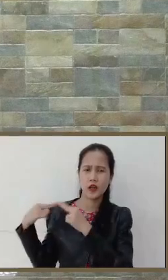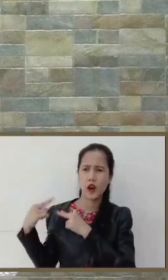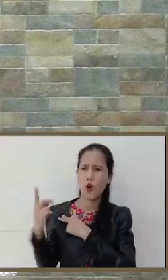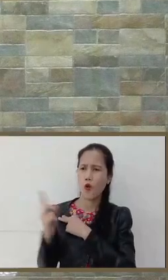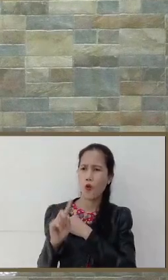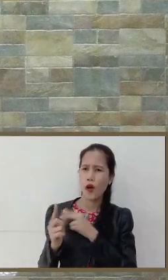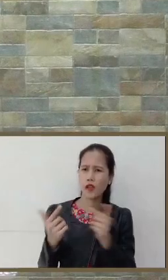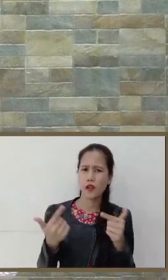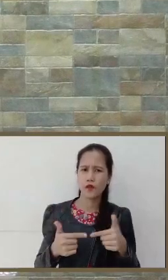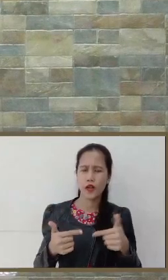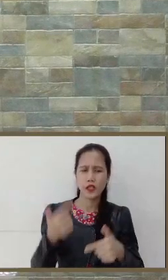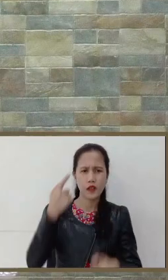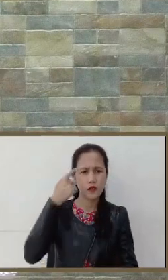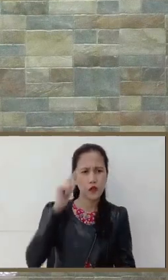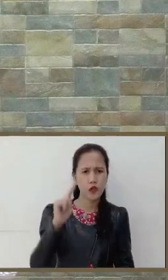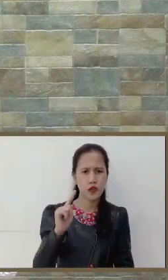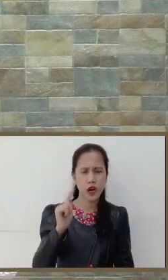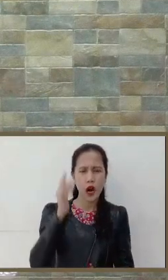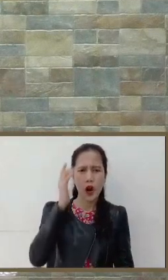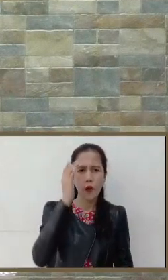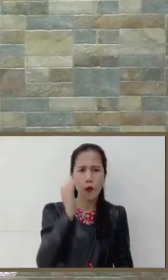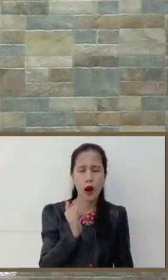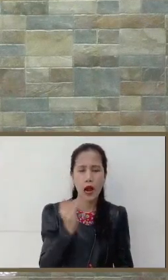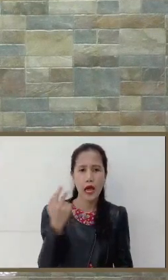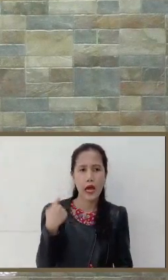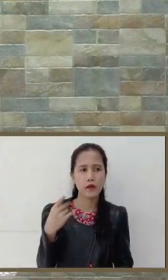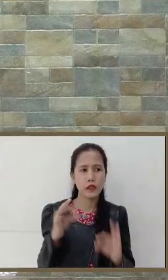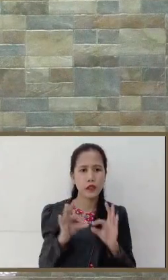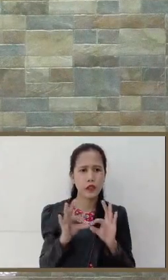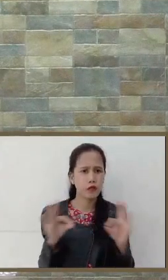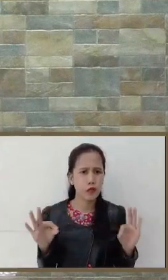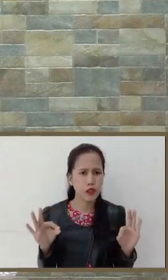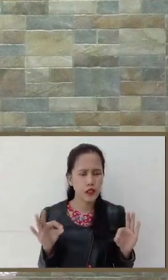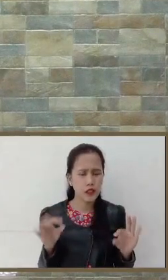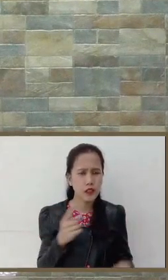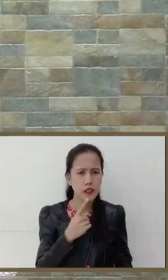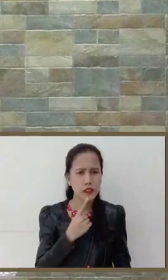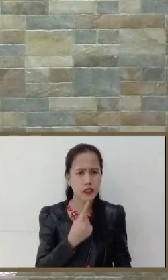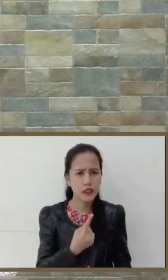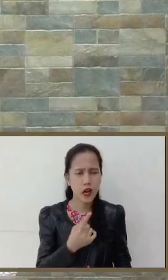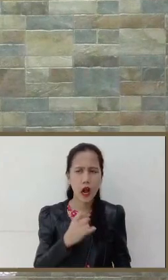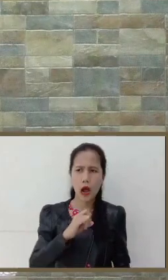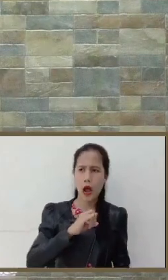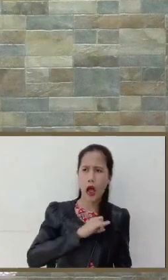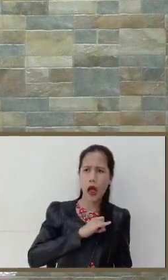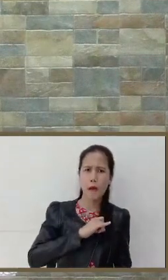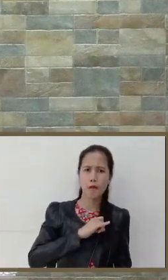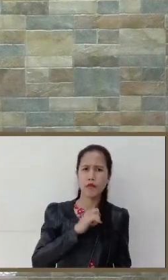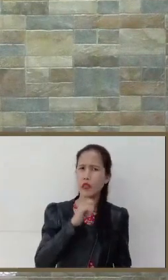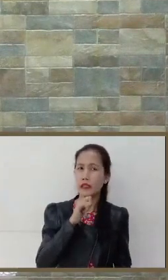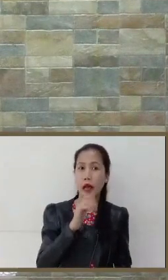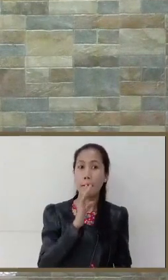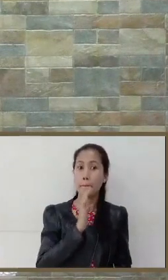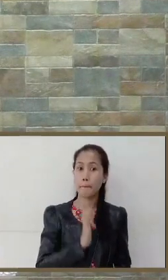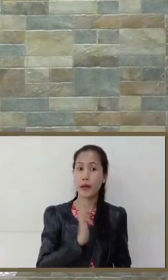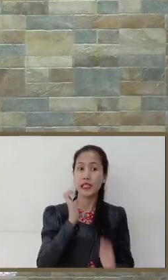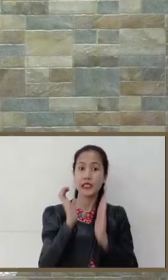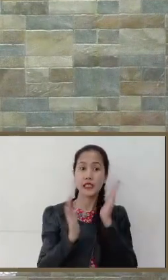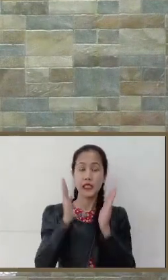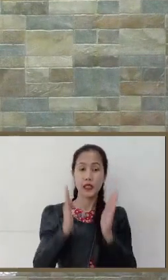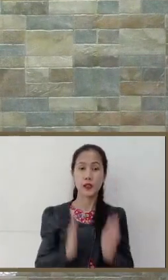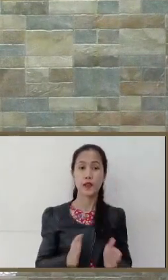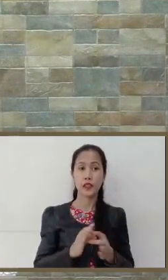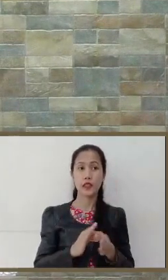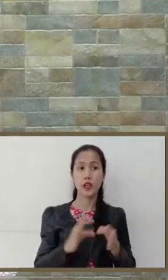dito. Bakit po siya nagkaroon ng statement na ang sabi niya po, I should not be the servant of Christ.